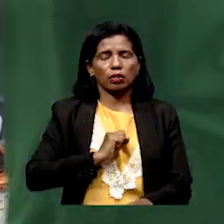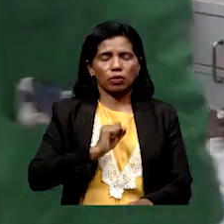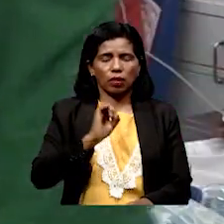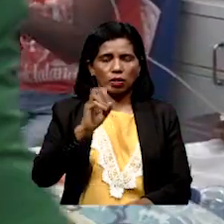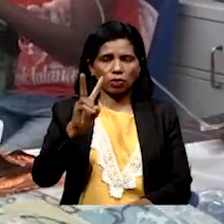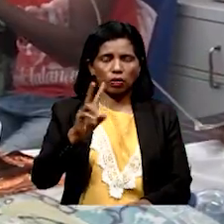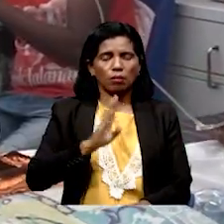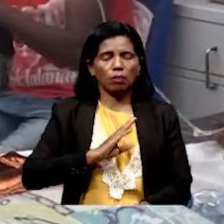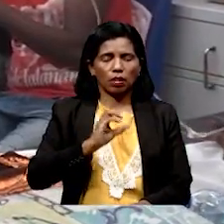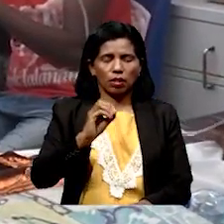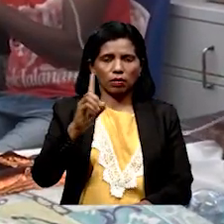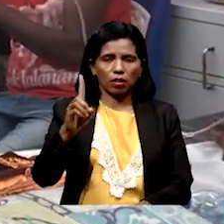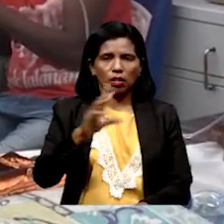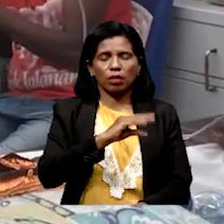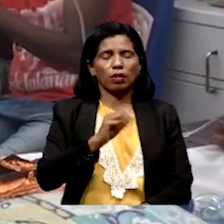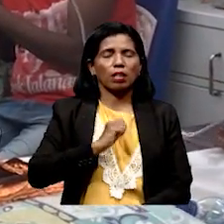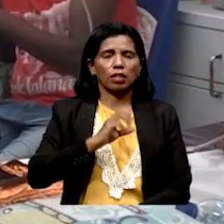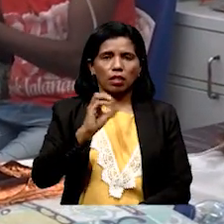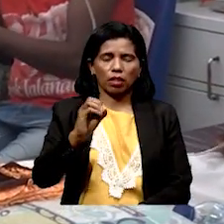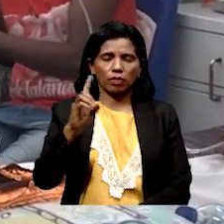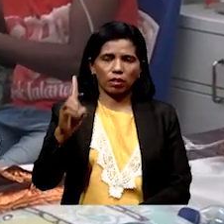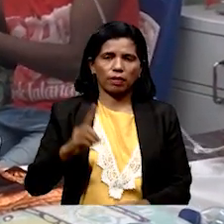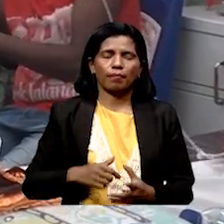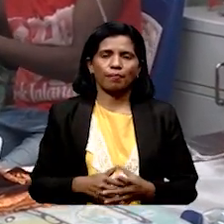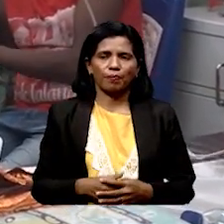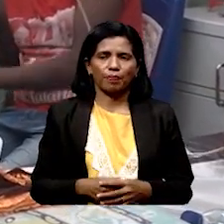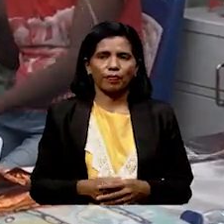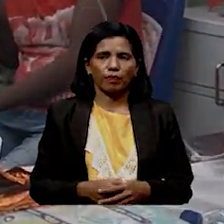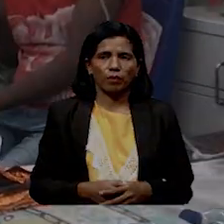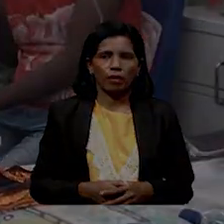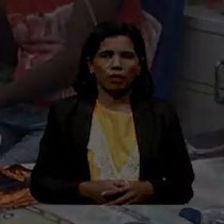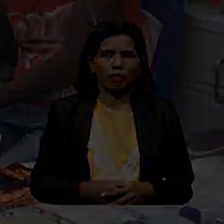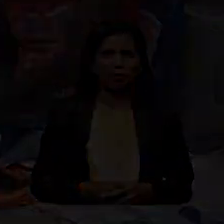Bobonaru Ida, No Ainaru Ida. Efigenia Babu, Lamberto da Silva, GMN.